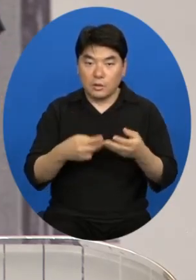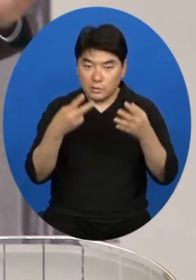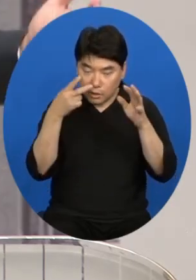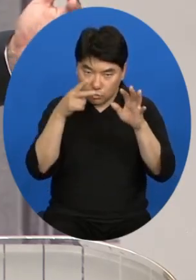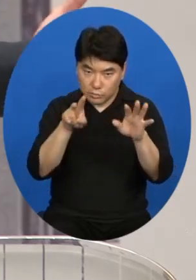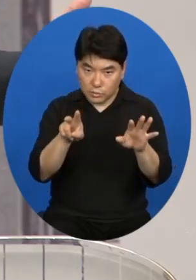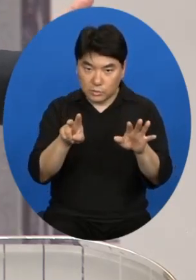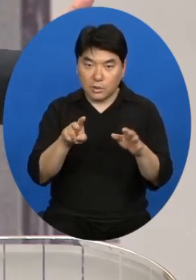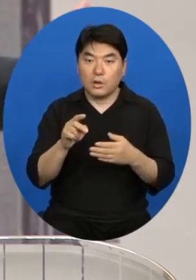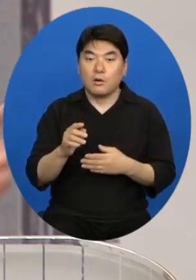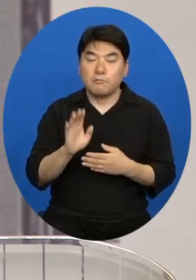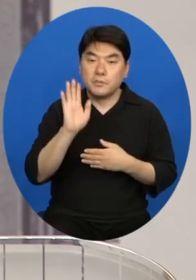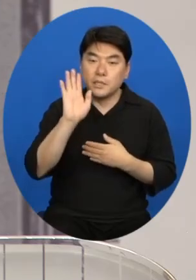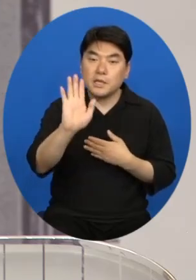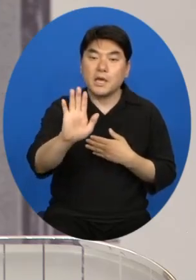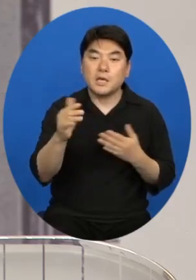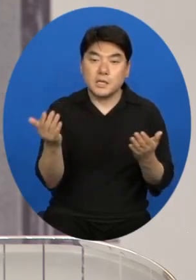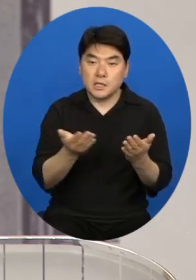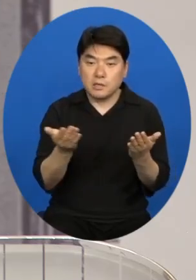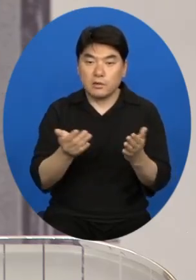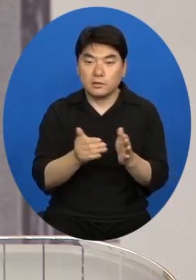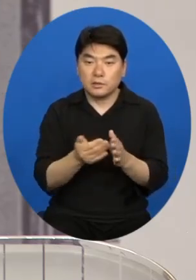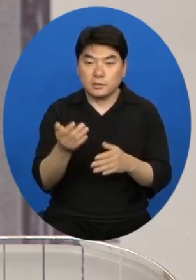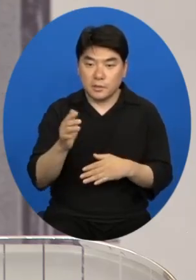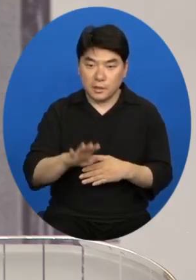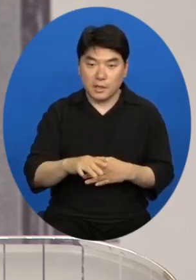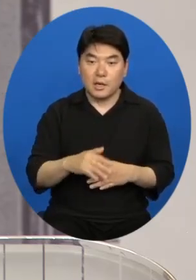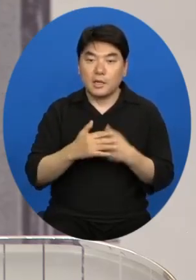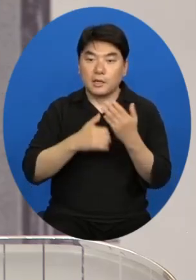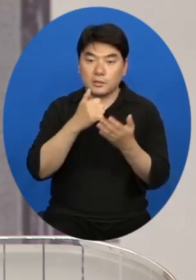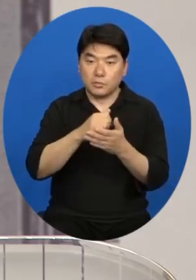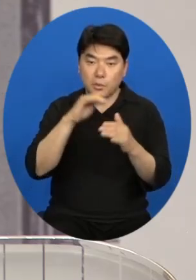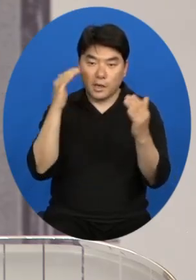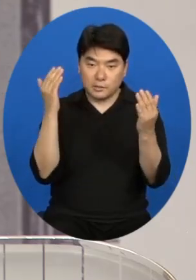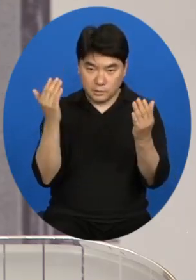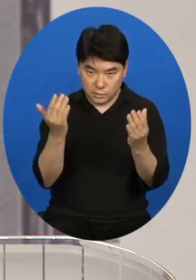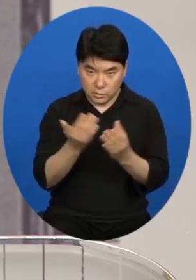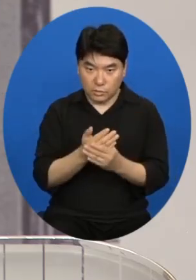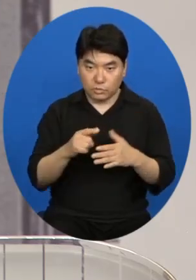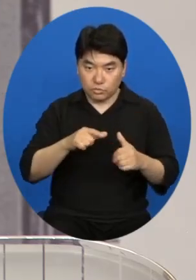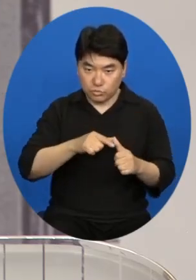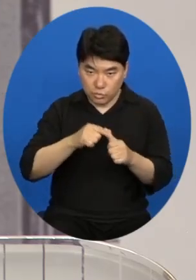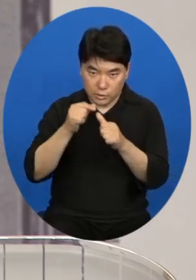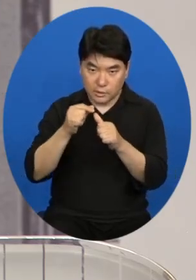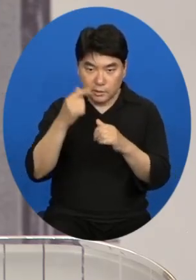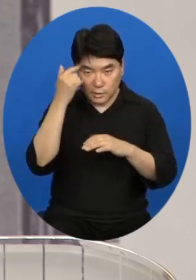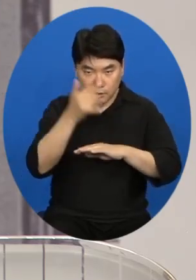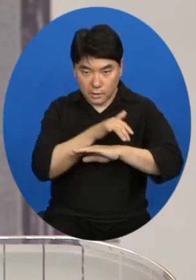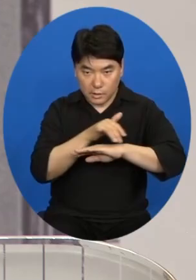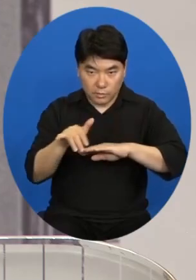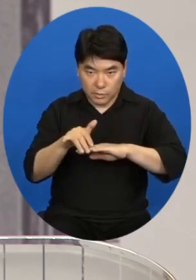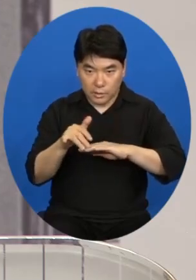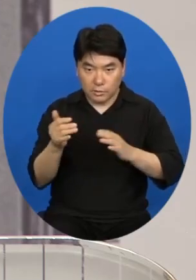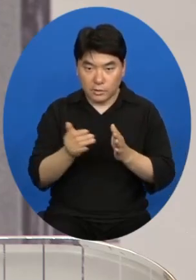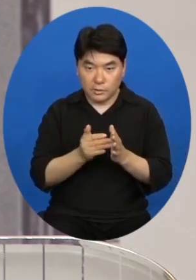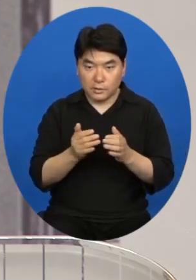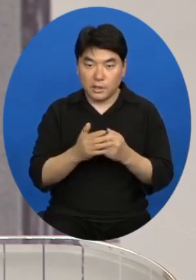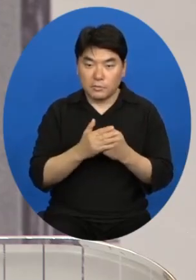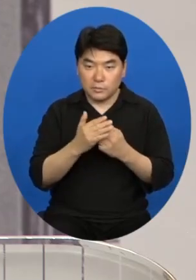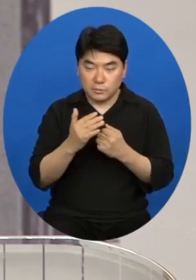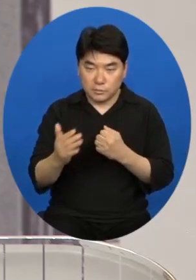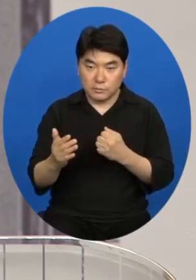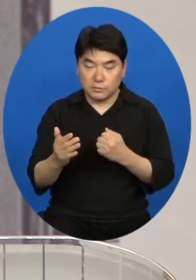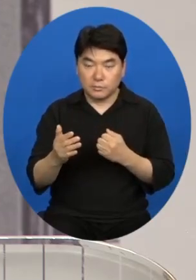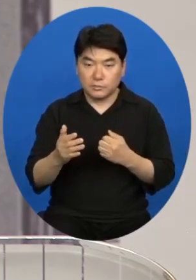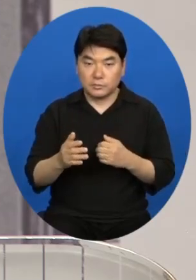훨씬 나중이긴 했지만 하나님은 완벽한 온전한 구원을 계획하고 계셨기 때문에 그렇습니다.